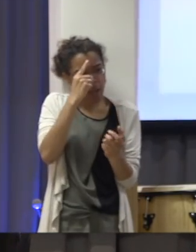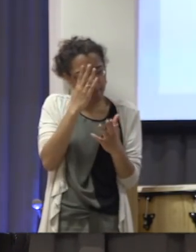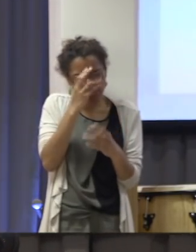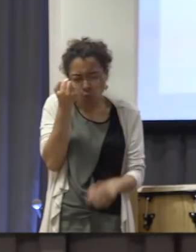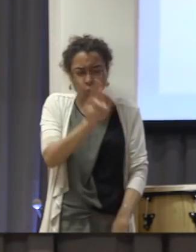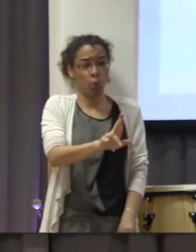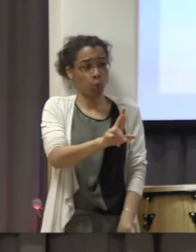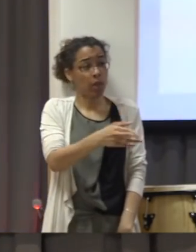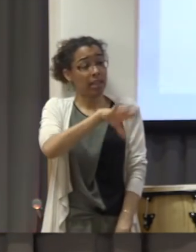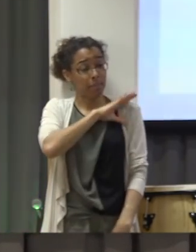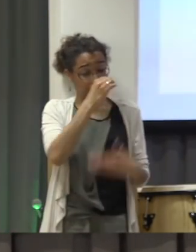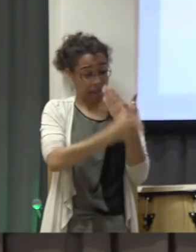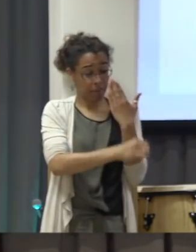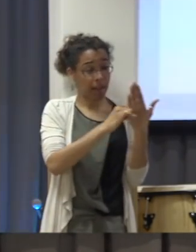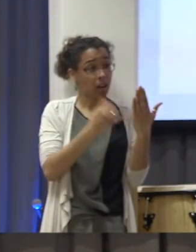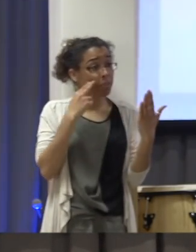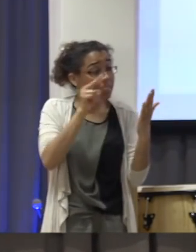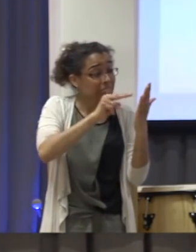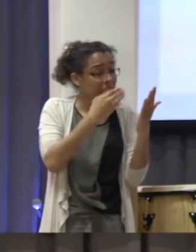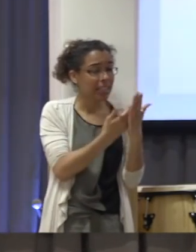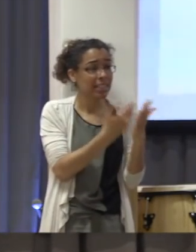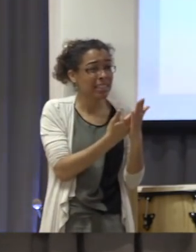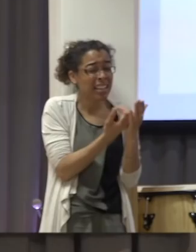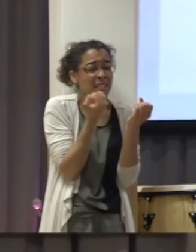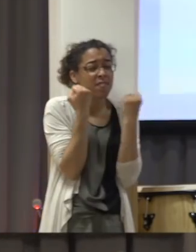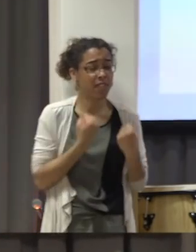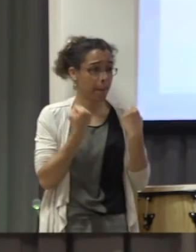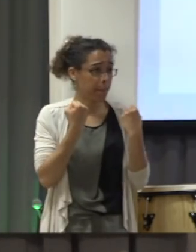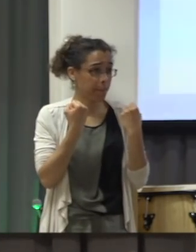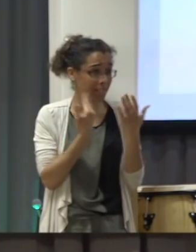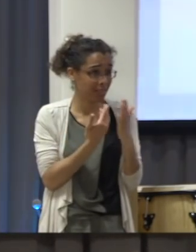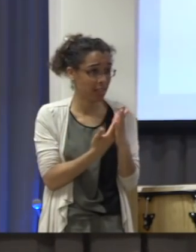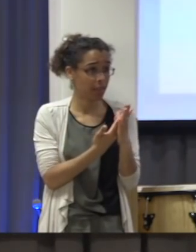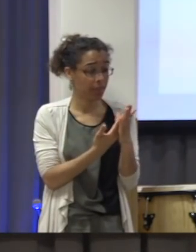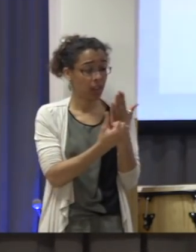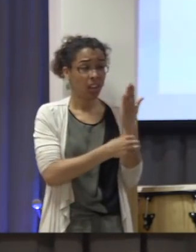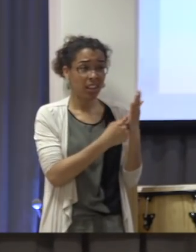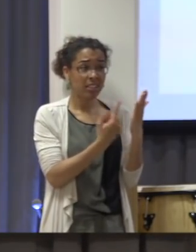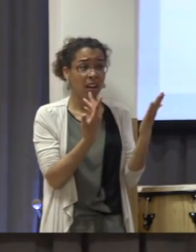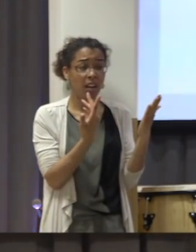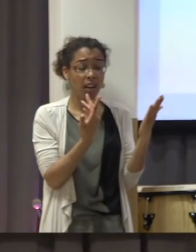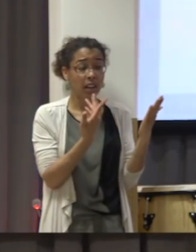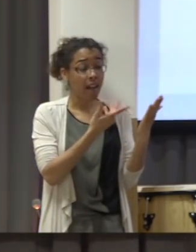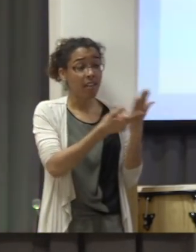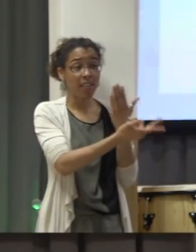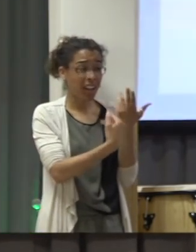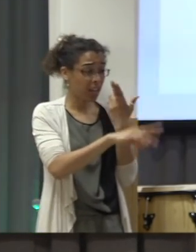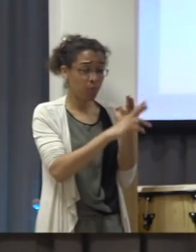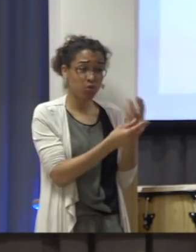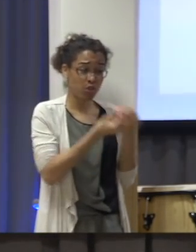parole. Si tu lis la parole, c'est ça la ferme. Et cette parole ne manquera pas de donner la